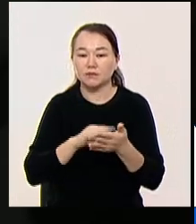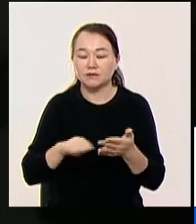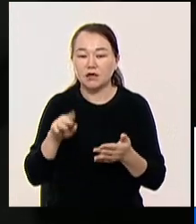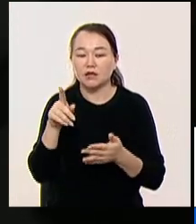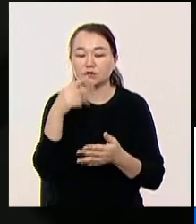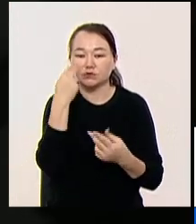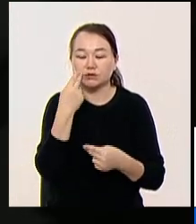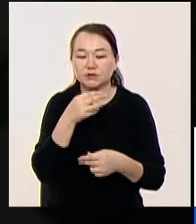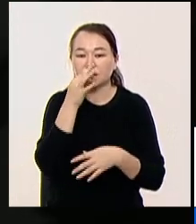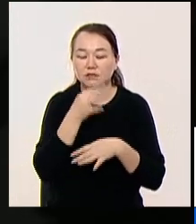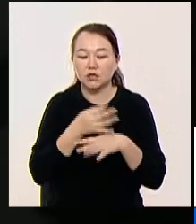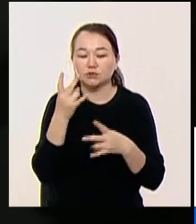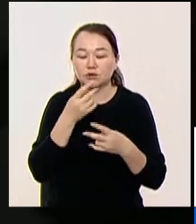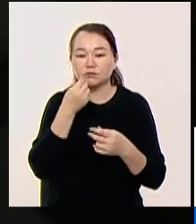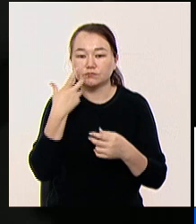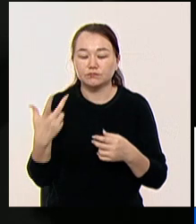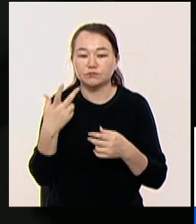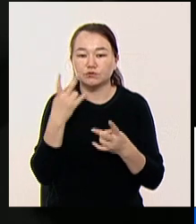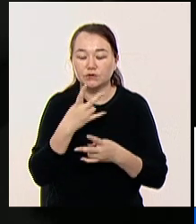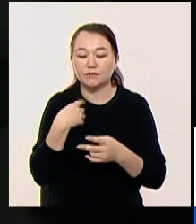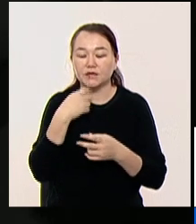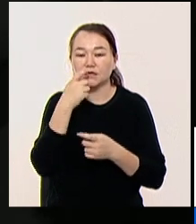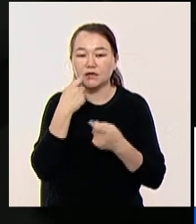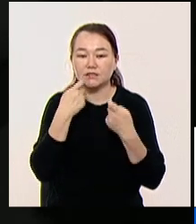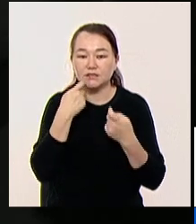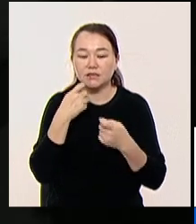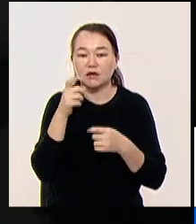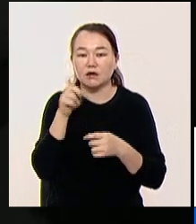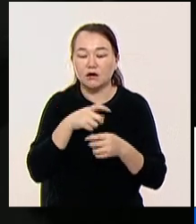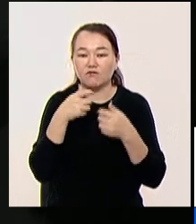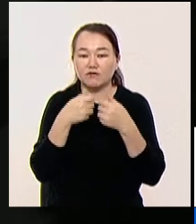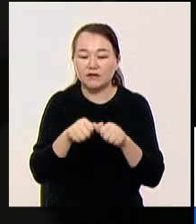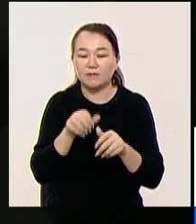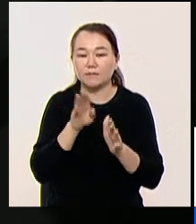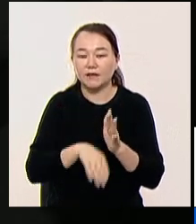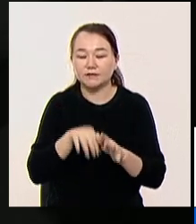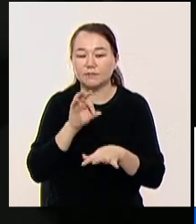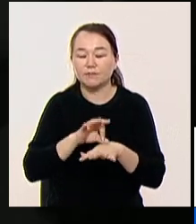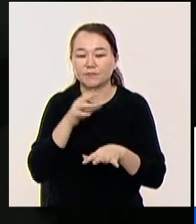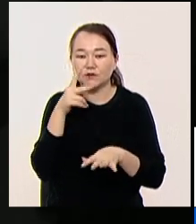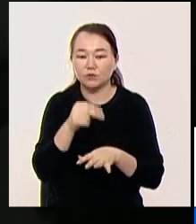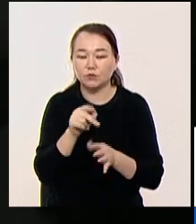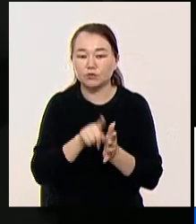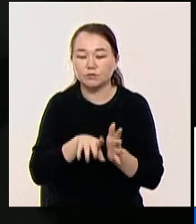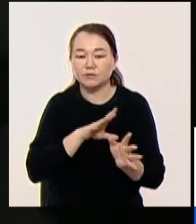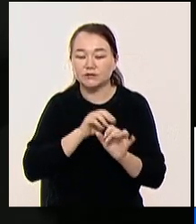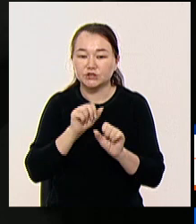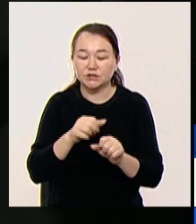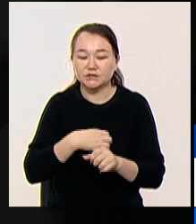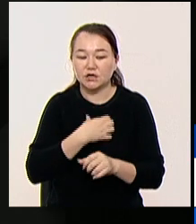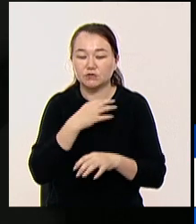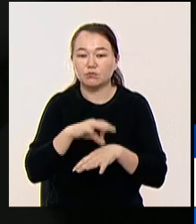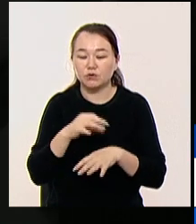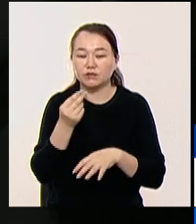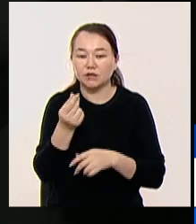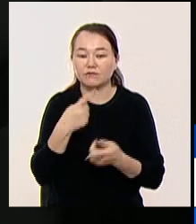Она сказала, что надо выкачивать препарат. Мне разрезали все губы, выдавливали без обезболивания. Это было страшно больно. Деньги мне,